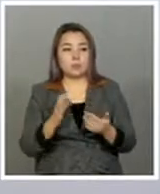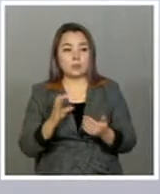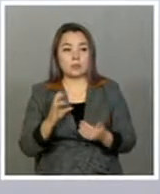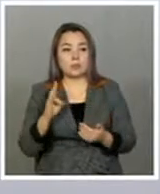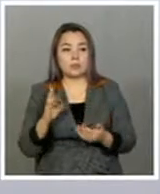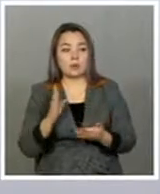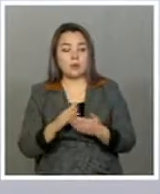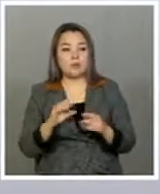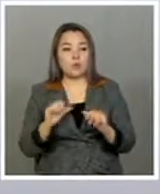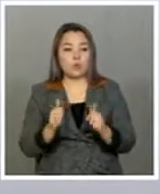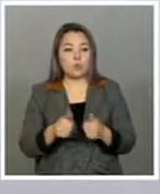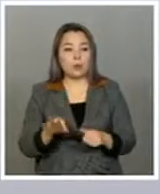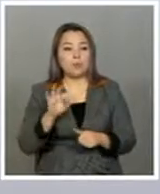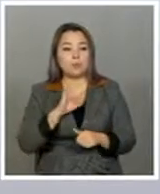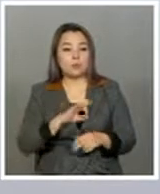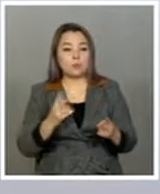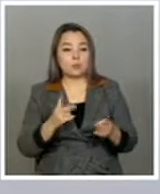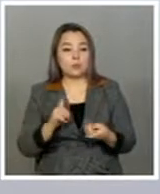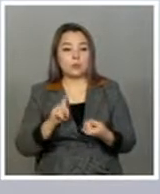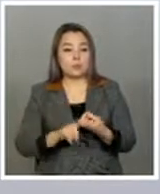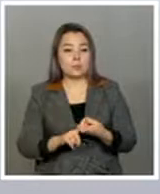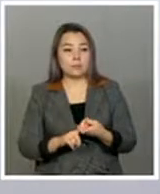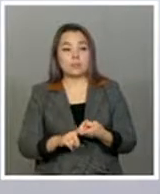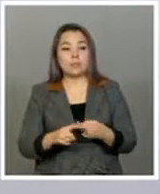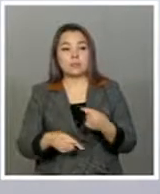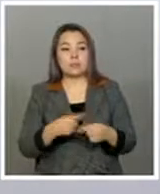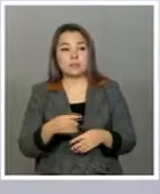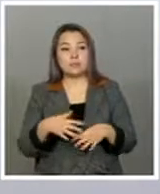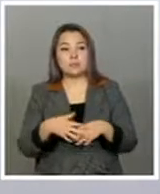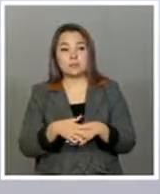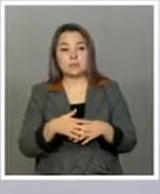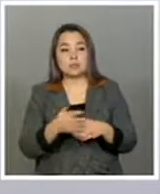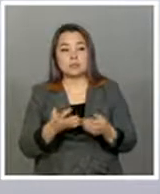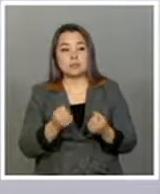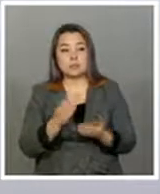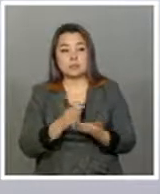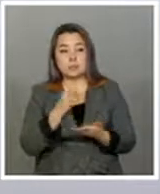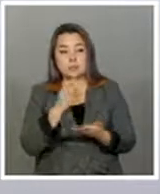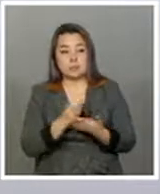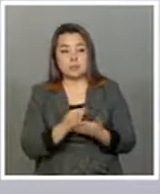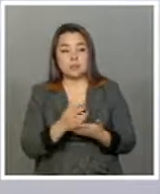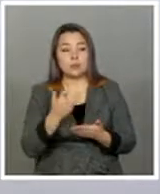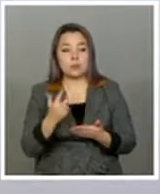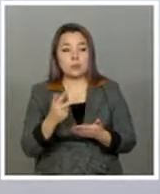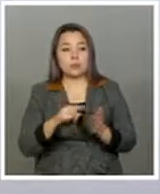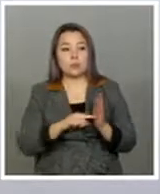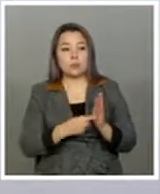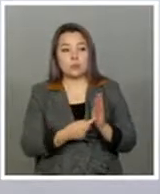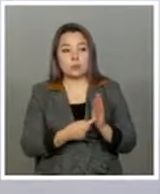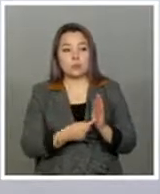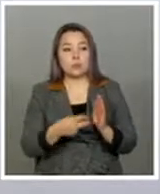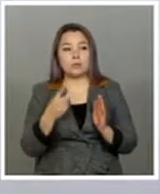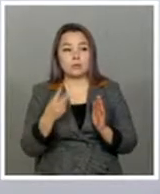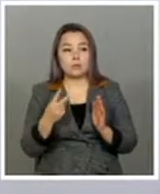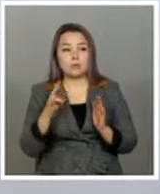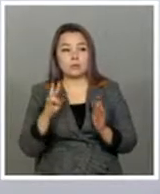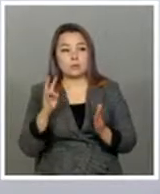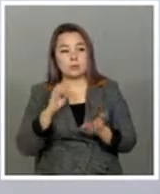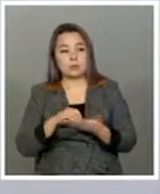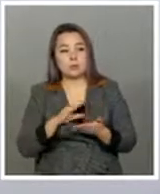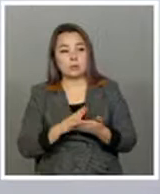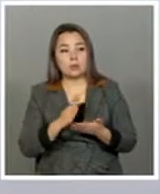SN-нің формуласын пайдалану арқылы келесі есептеуді аламыз. 3 көбейту, 2-нің N